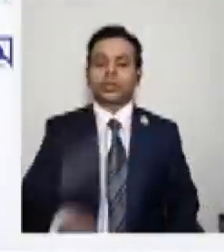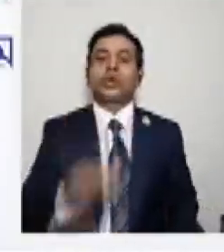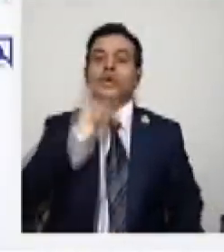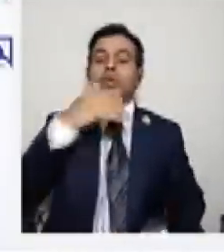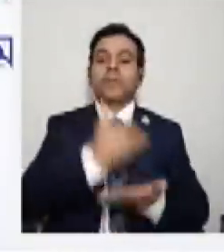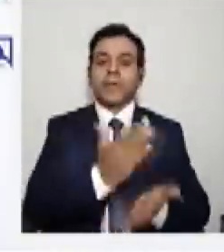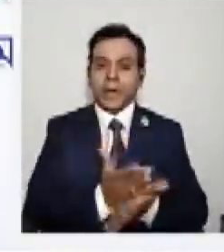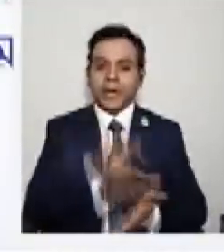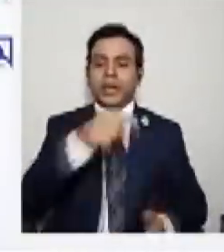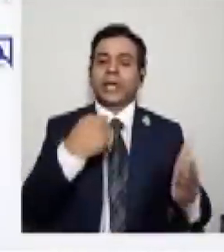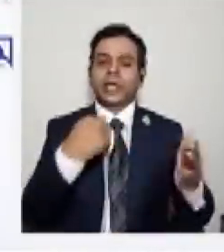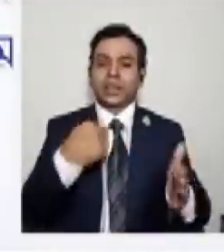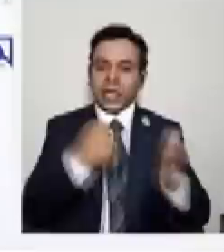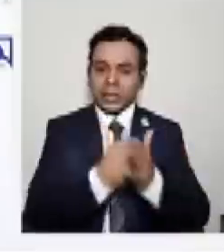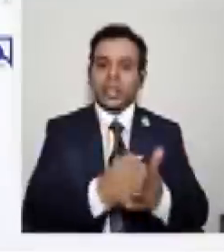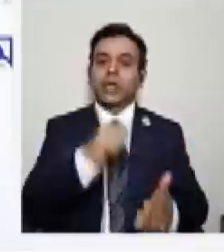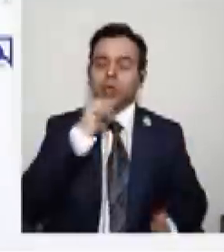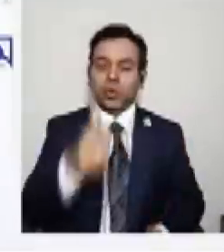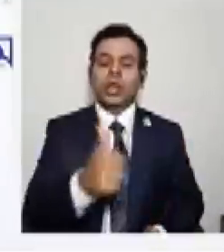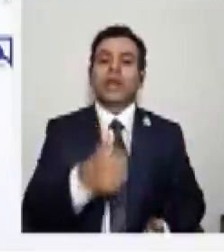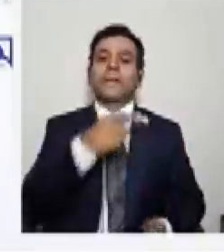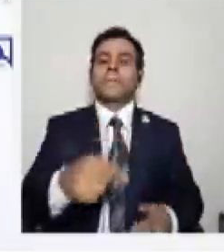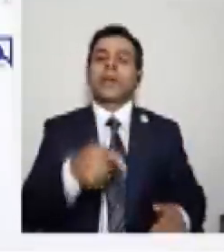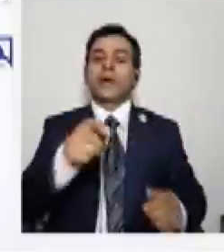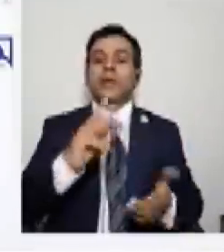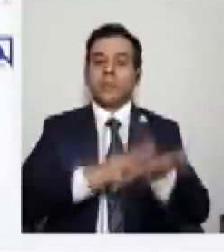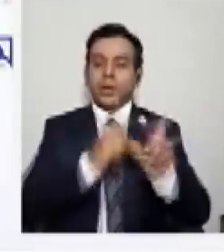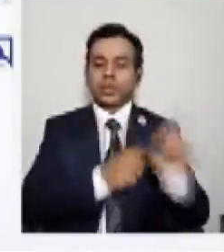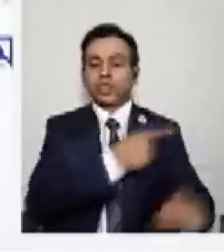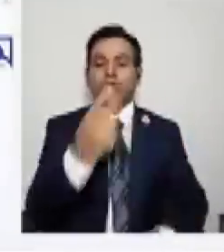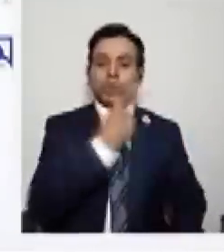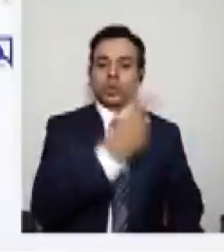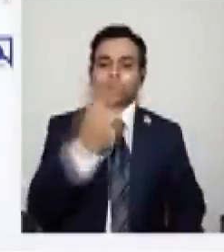বিভাগ বিভাজনে ঢাকা বিভাগে 15 জন, চট্টগ্রাম বিভাগে 12 জন,